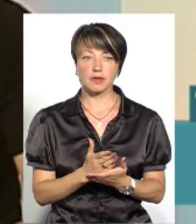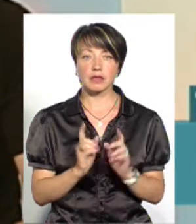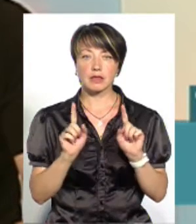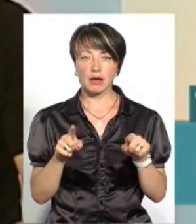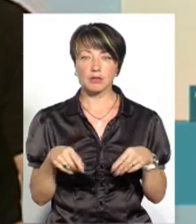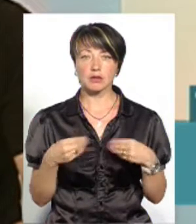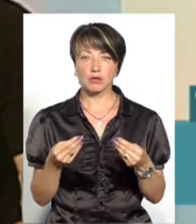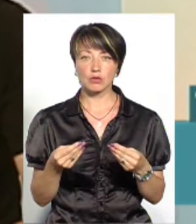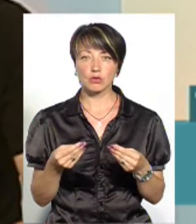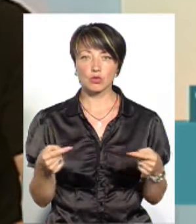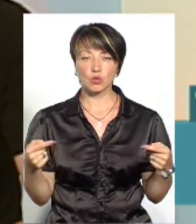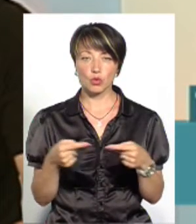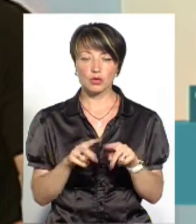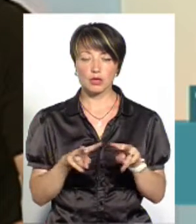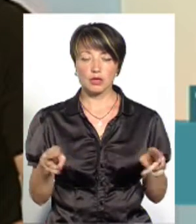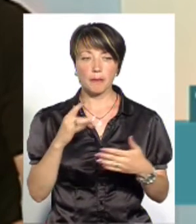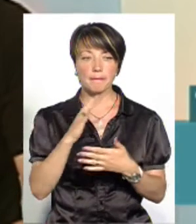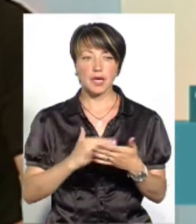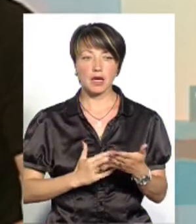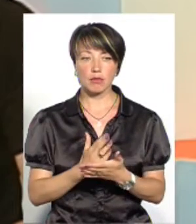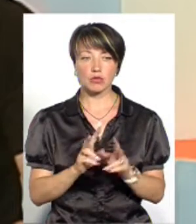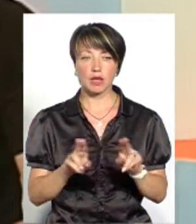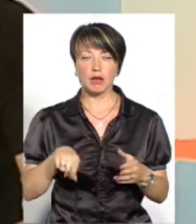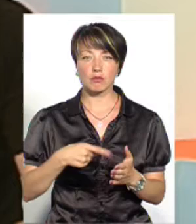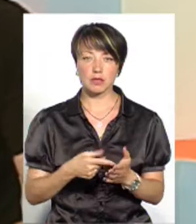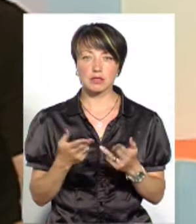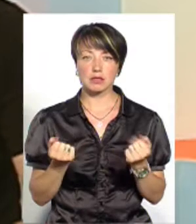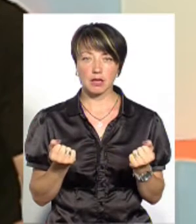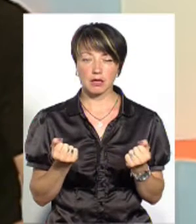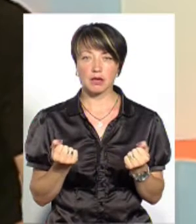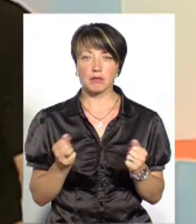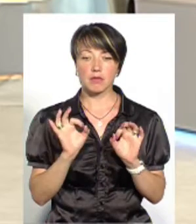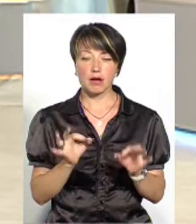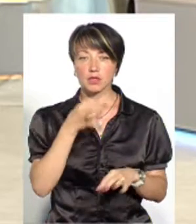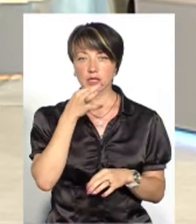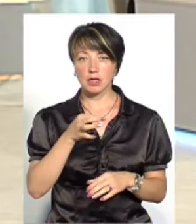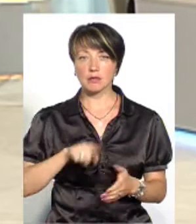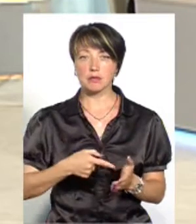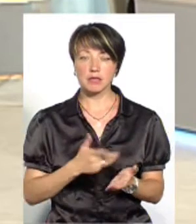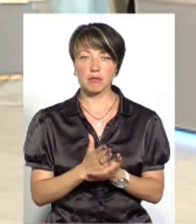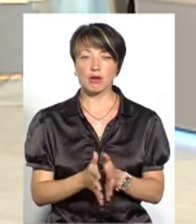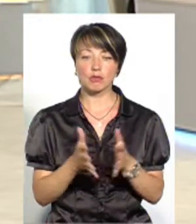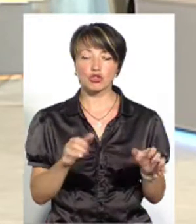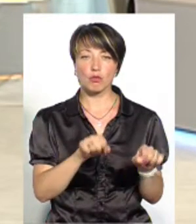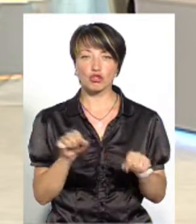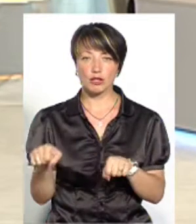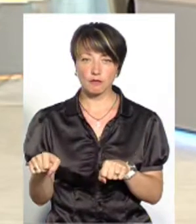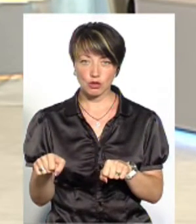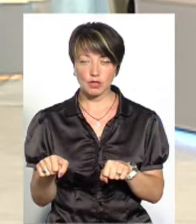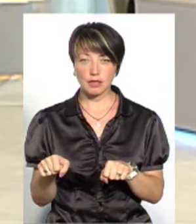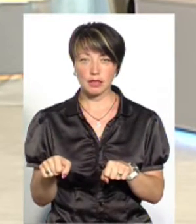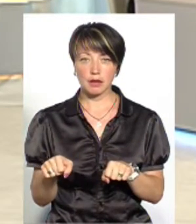їм нададуть точно такий же перелік послуг, як і в місті. Так, ви правильно зазначили, що місто має більше можливостей, тому